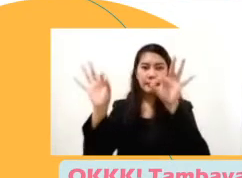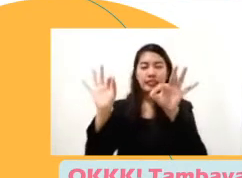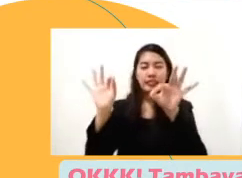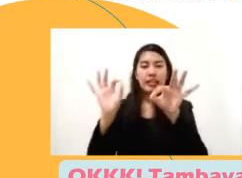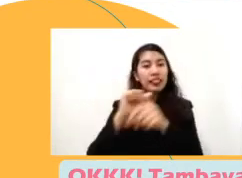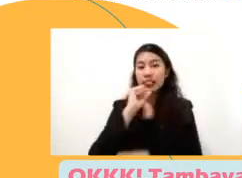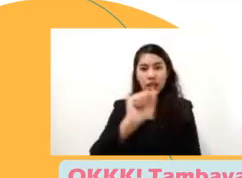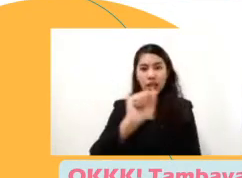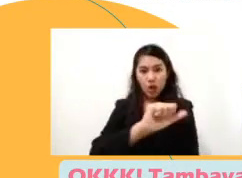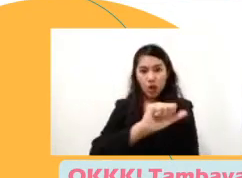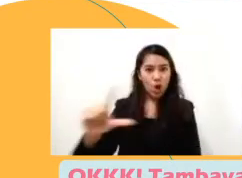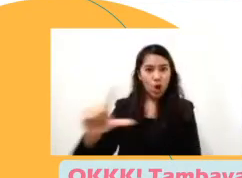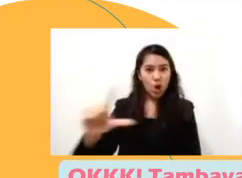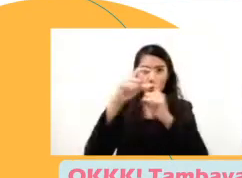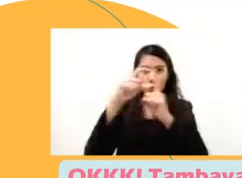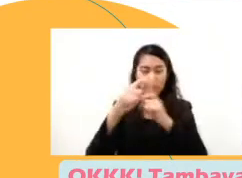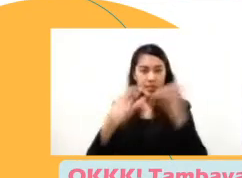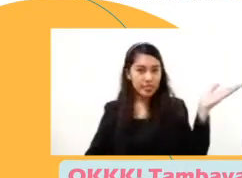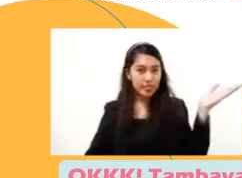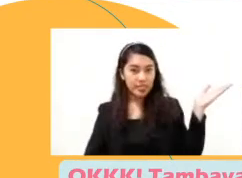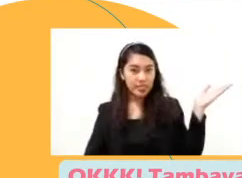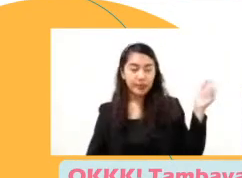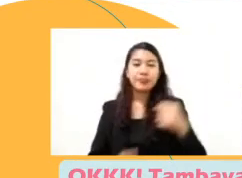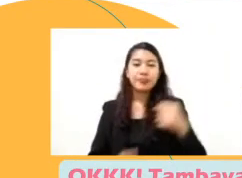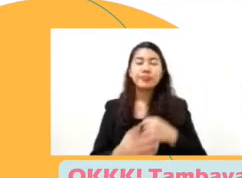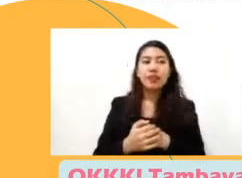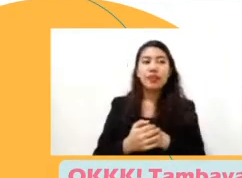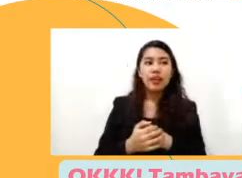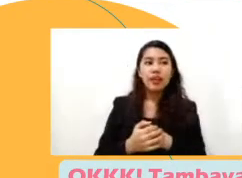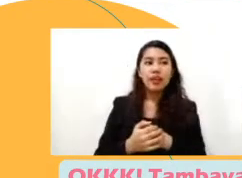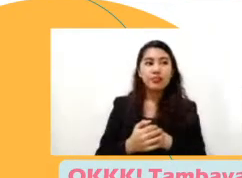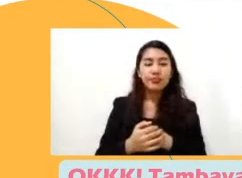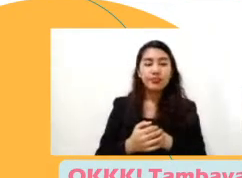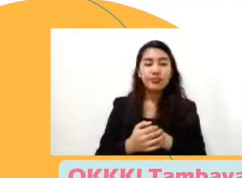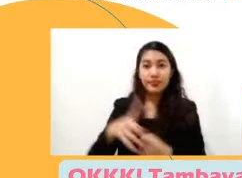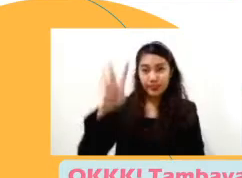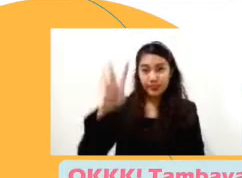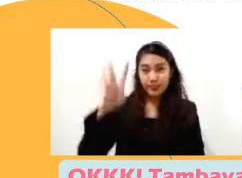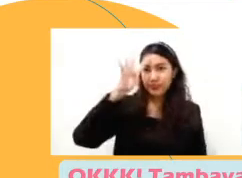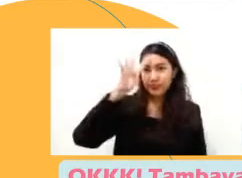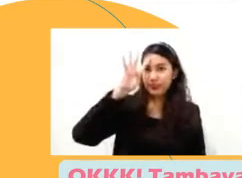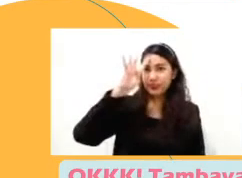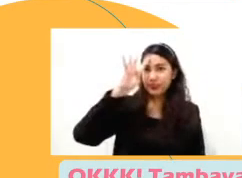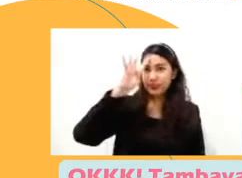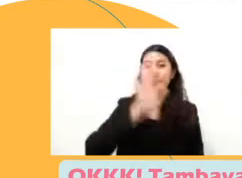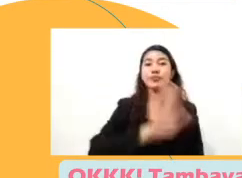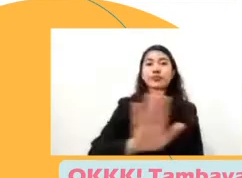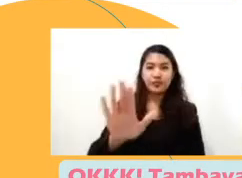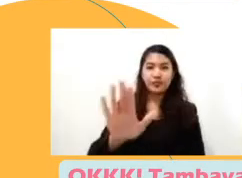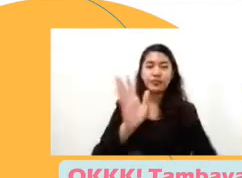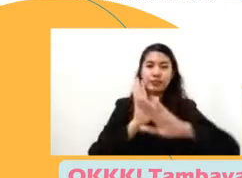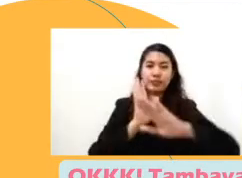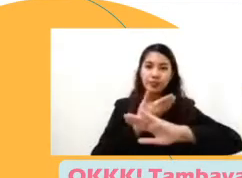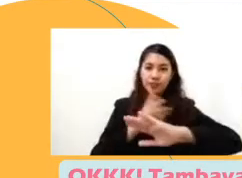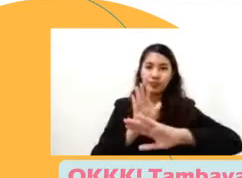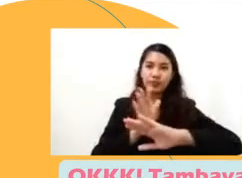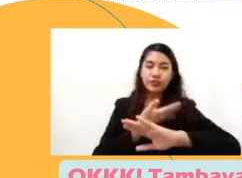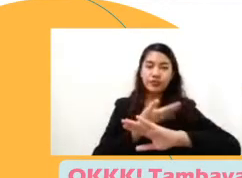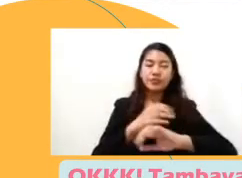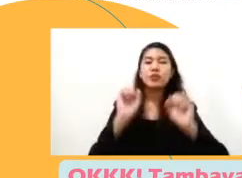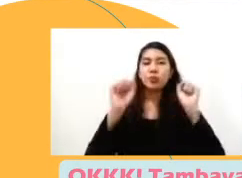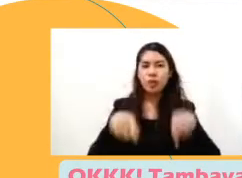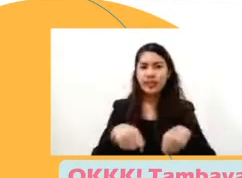kung ginawa niyo yung exercise kanina, may nabuo na kayong something, pwede niyo siyang gamitin. Pwede kayong mag-build from